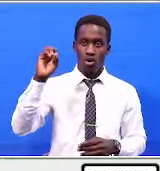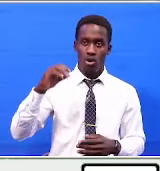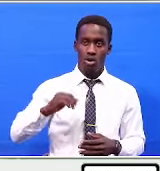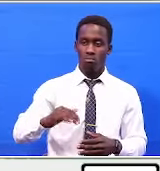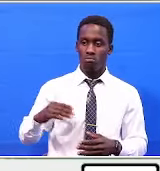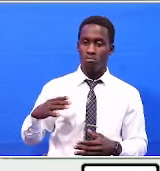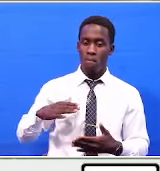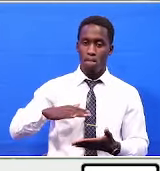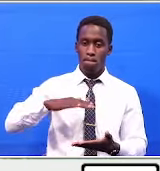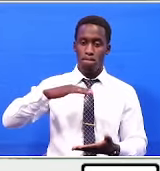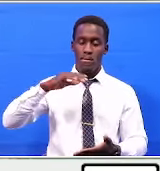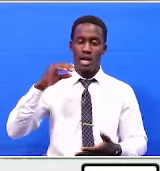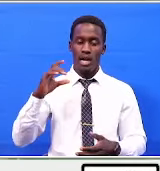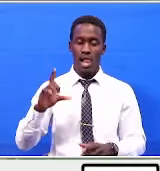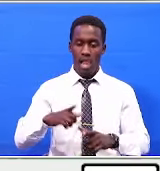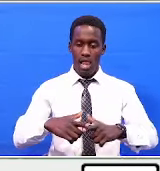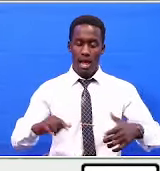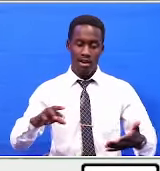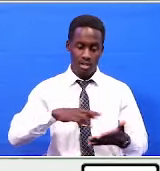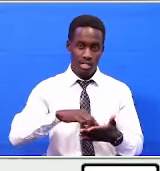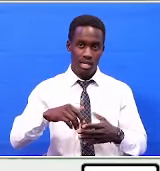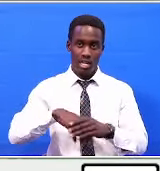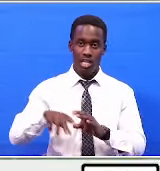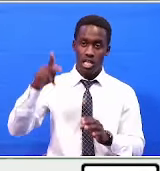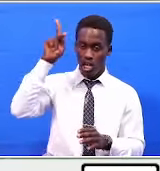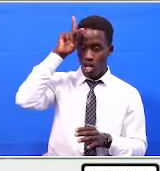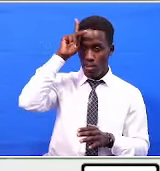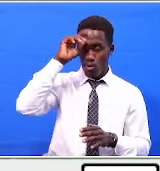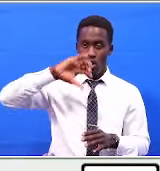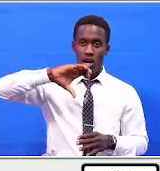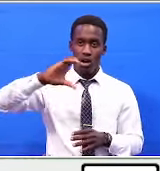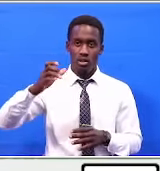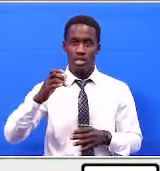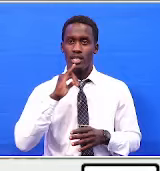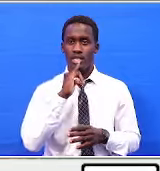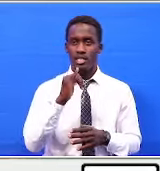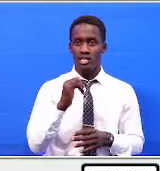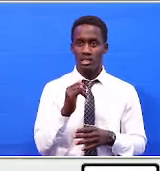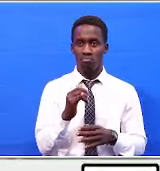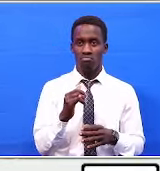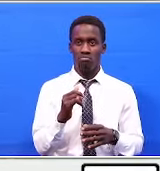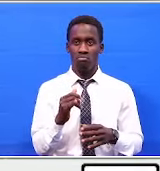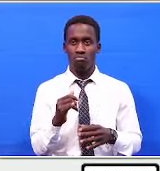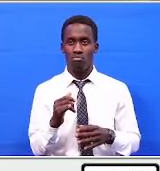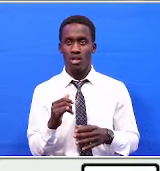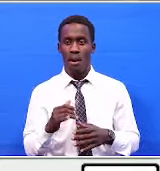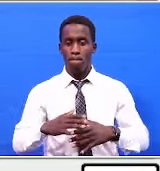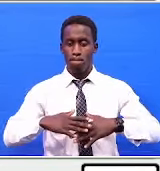land registrar in Kiambu County, is the chief